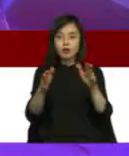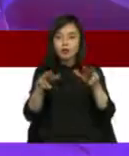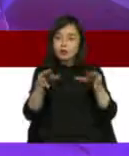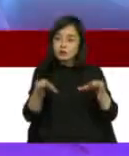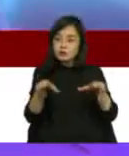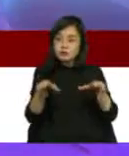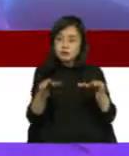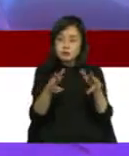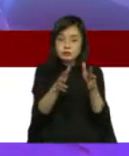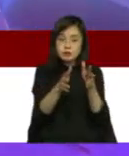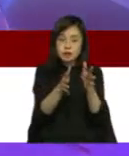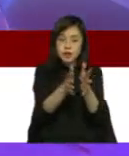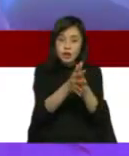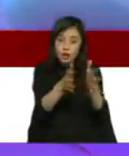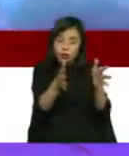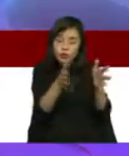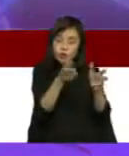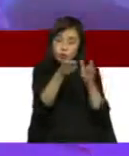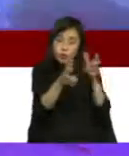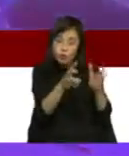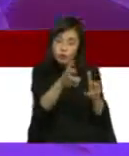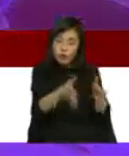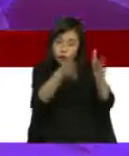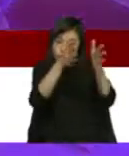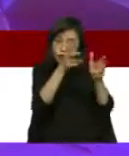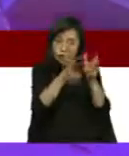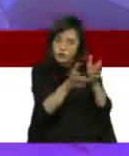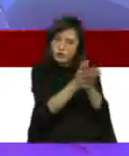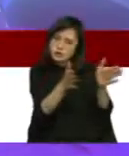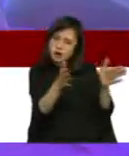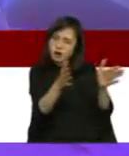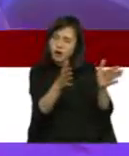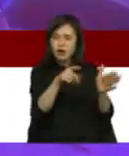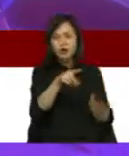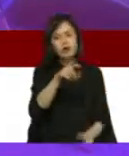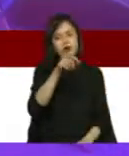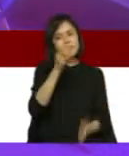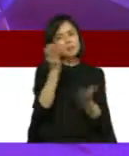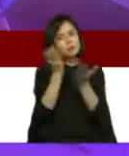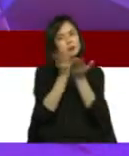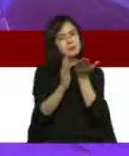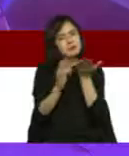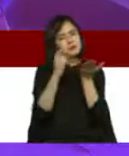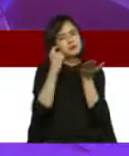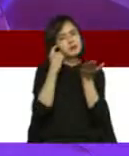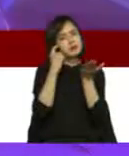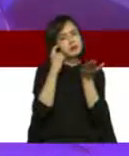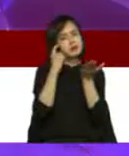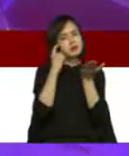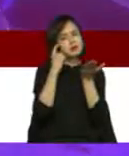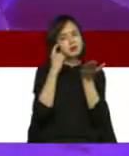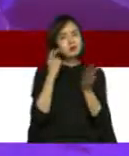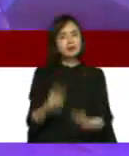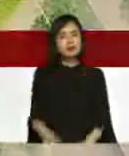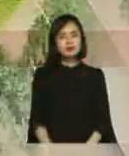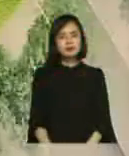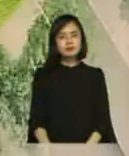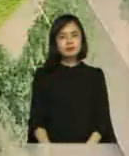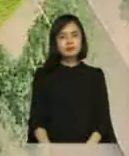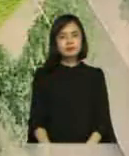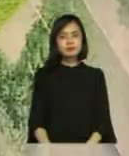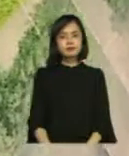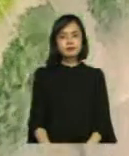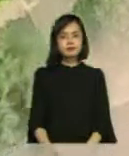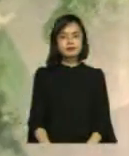공사를 하든지 너무 슴 10승 예 사인 내치 우치다 보면 그게 잘못될 수가 이때는 거죠